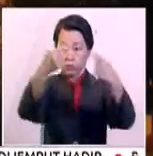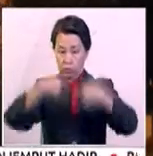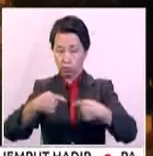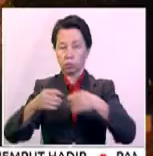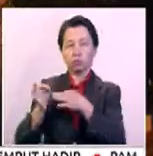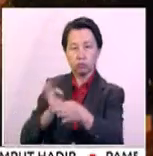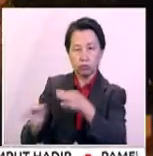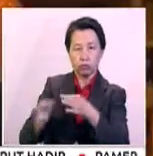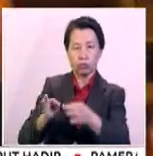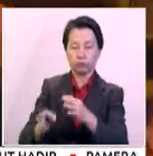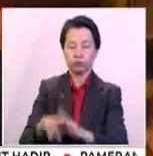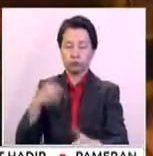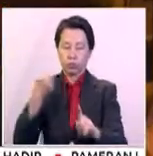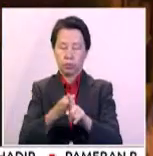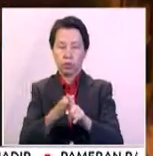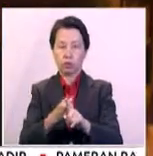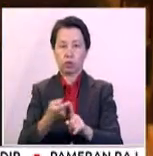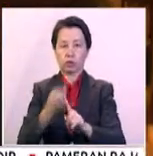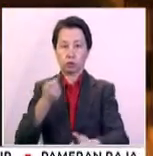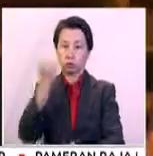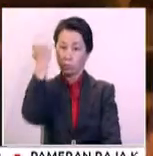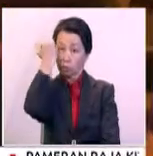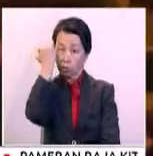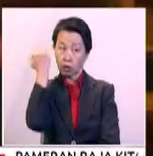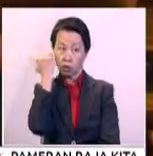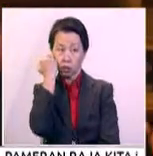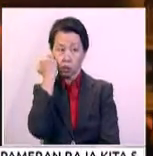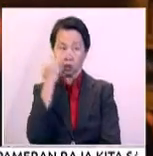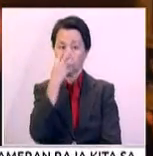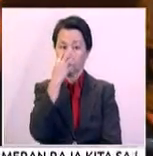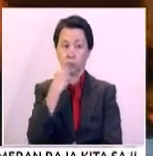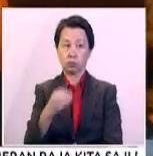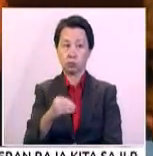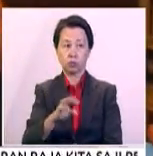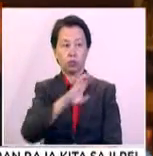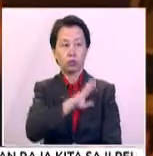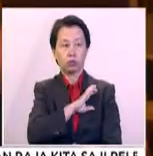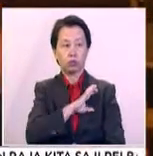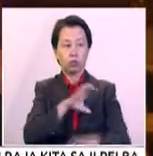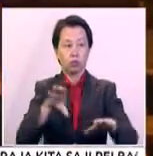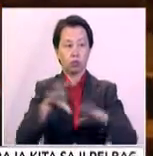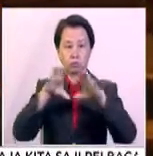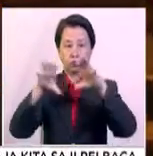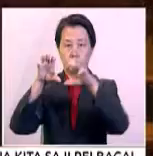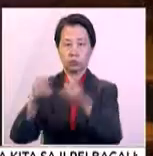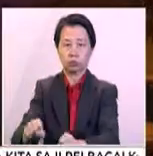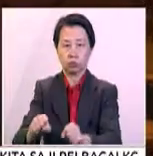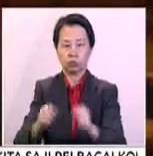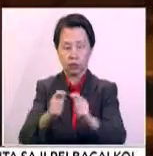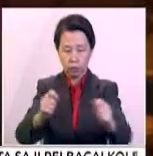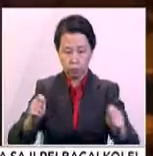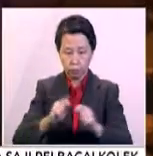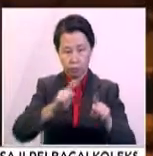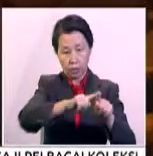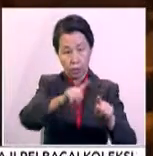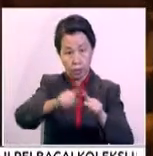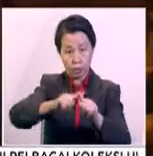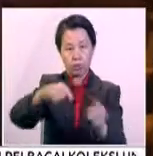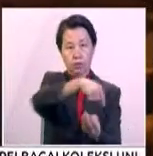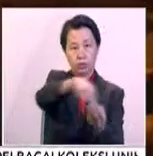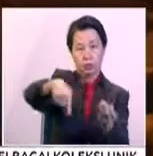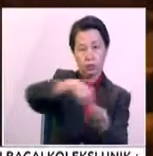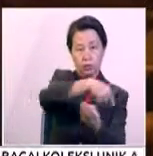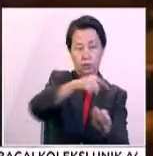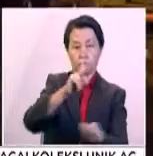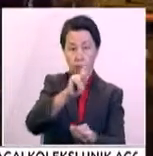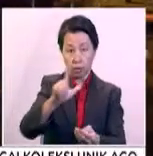keterangan. Perintah reman diperoleh daripada Mahkamah Majistret Seremban. Polis melakukan serbuan di beberapa lokasi berasingan di sekitar